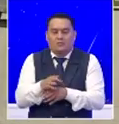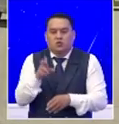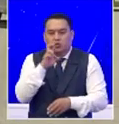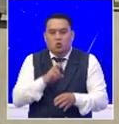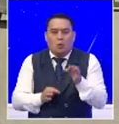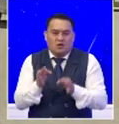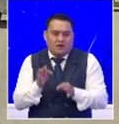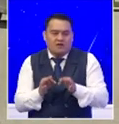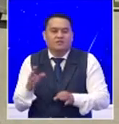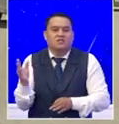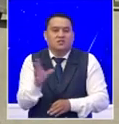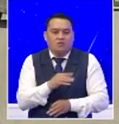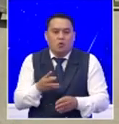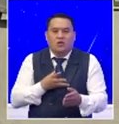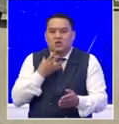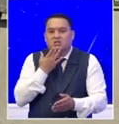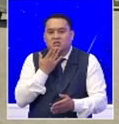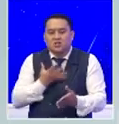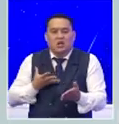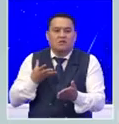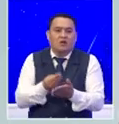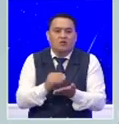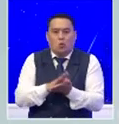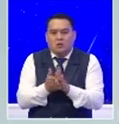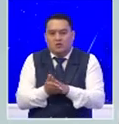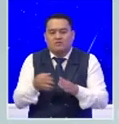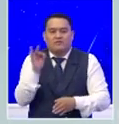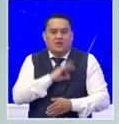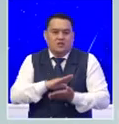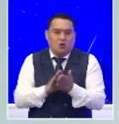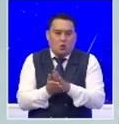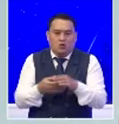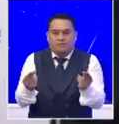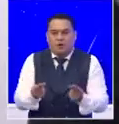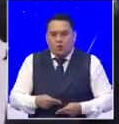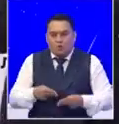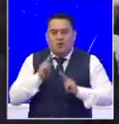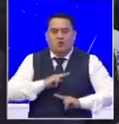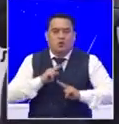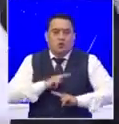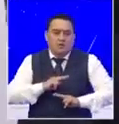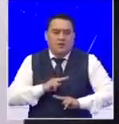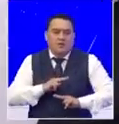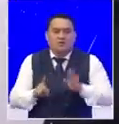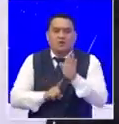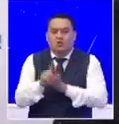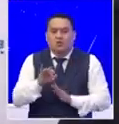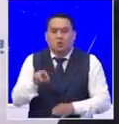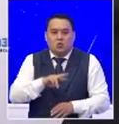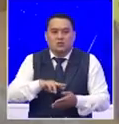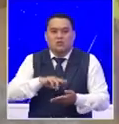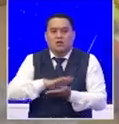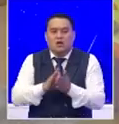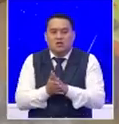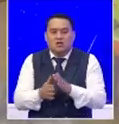В рамках привлечения иностранных инвесторов планируется заключение взаимовыгодных договоров с зарубежными партнерами. Также с начала июня по согласованию